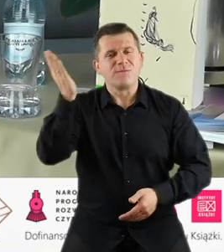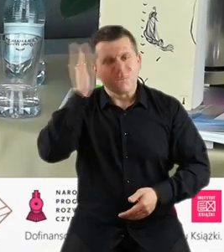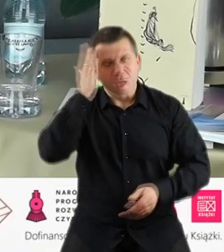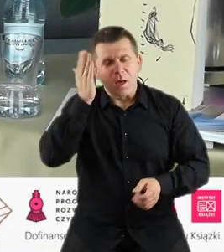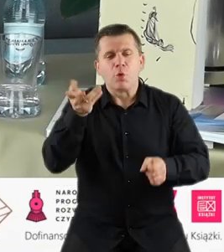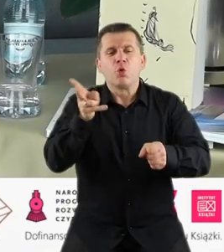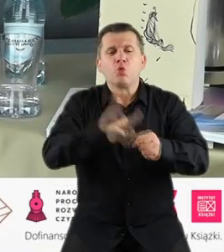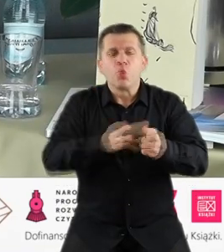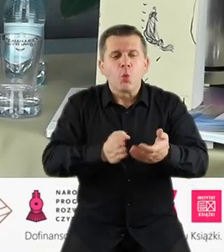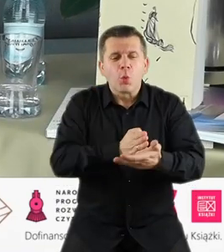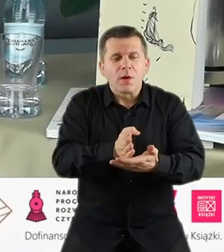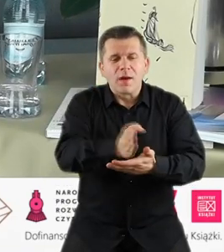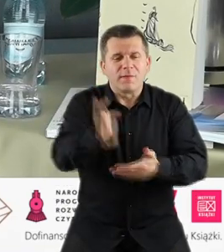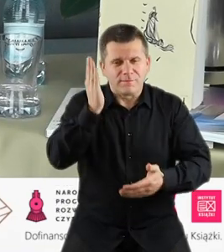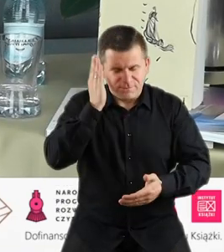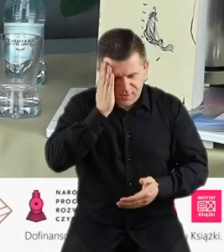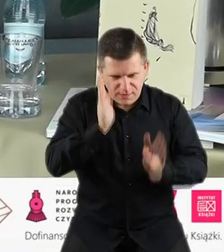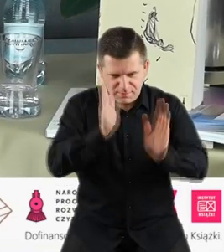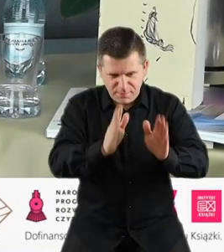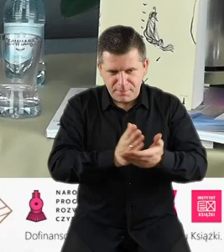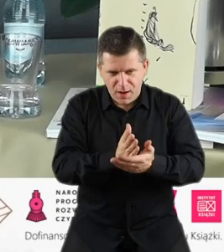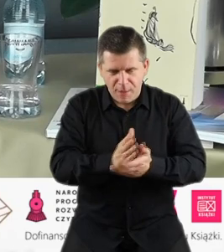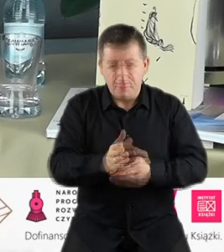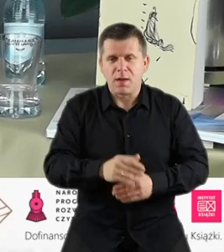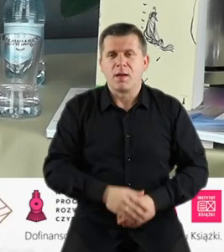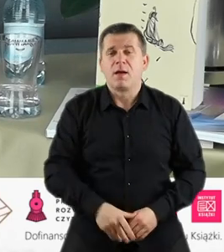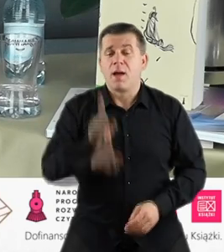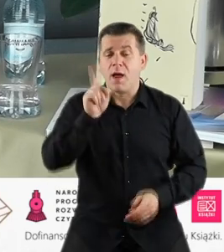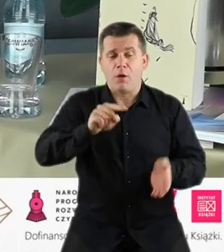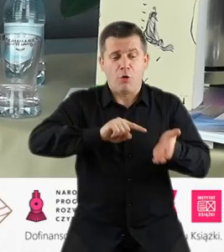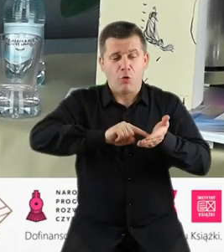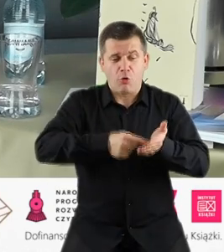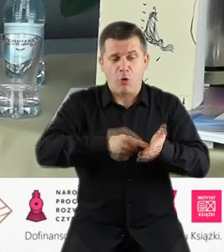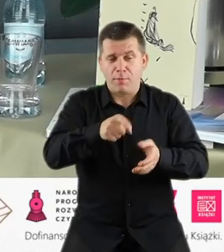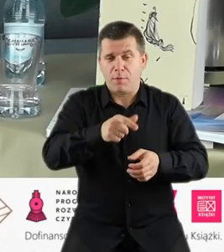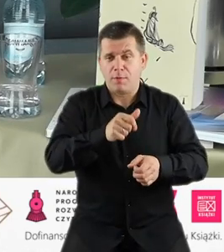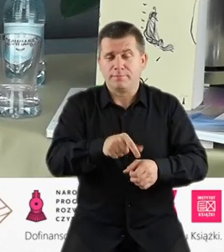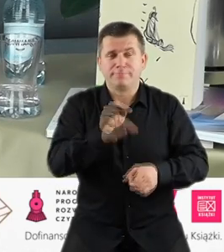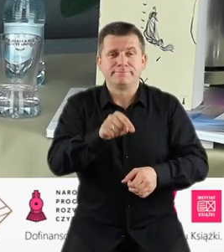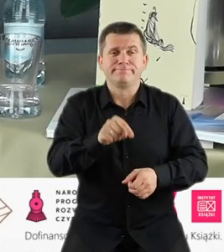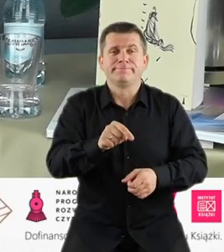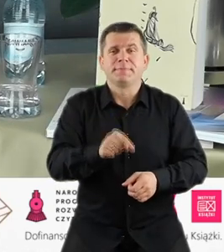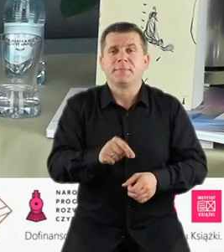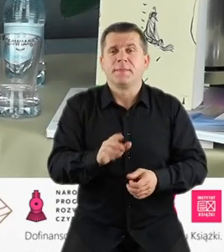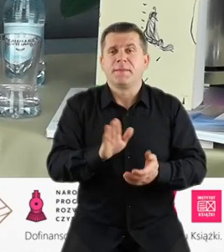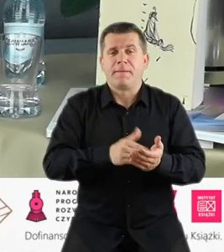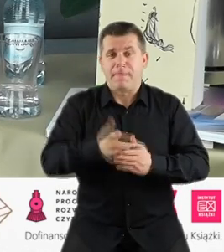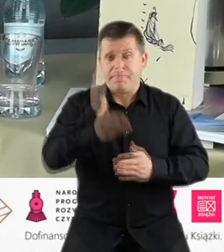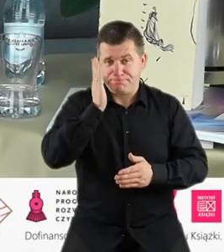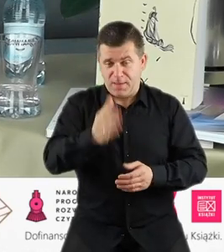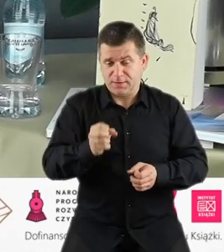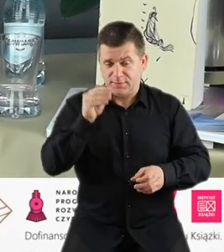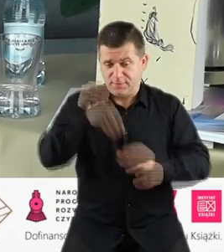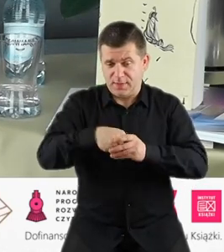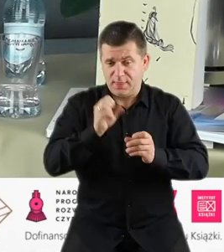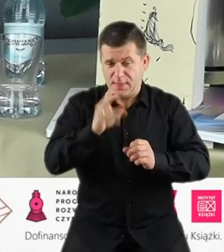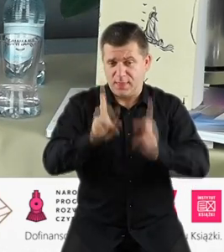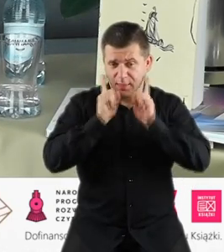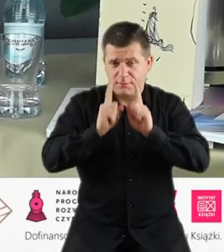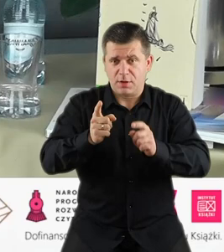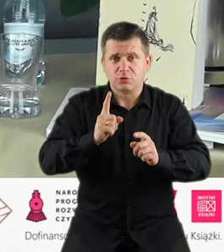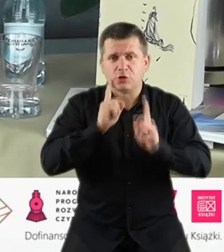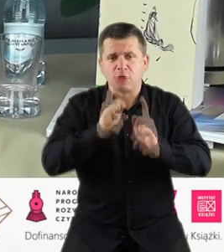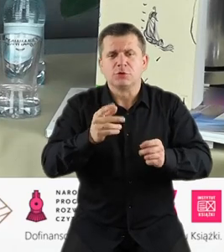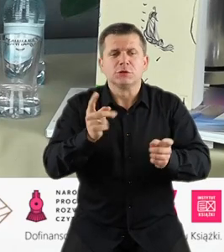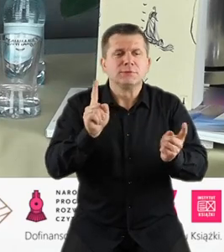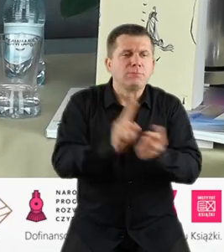jaką drogę mam przejść, żeby dojść, ale ta kropka to nie jest kropka. Ja tam, jak będę naprawdę w rzeczywistości, to